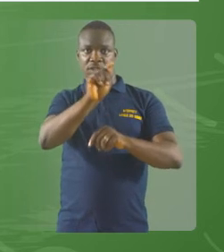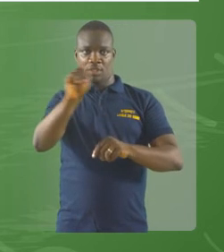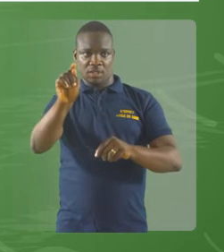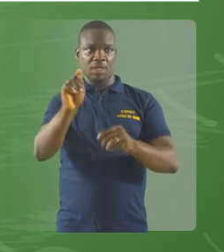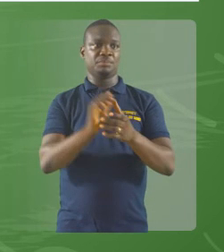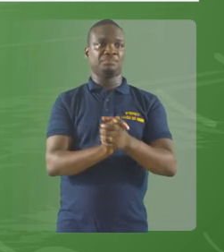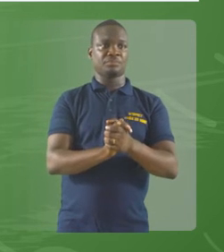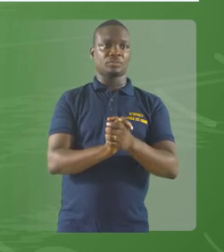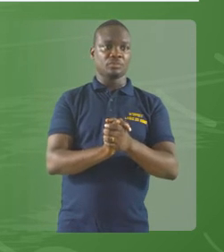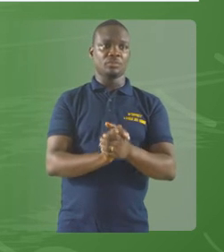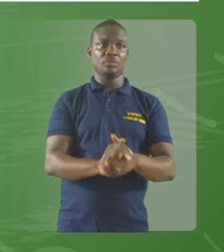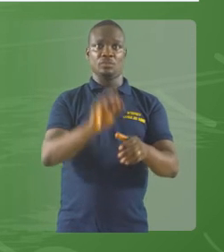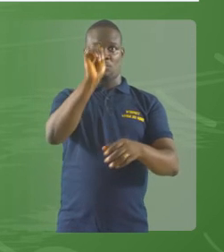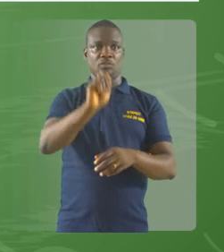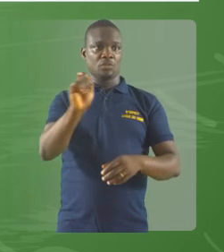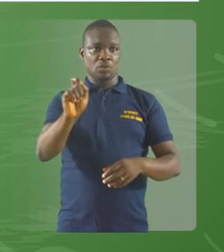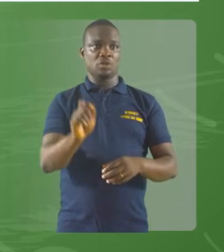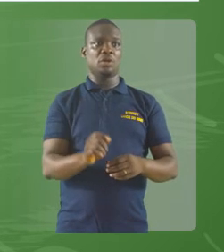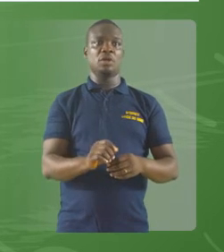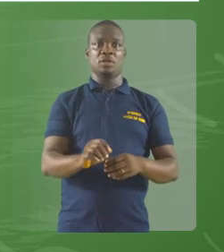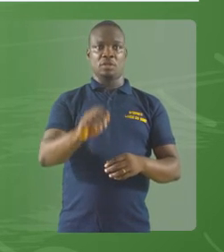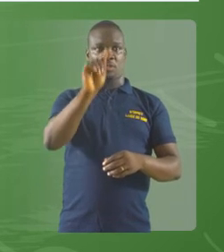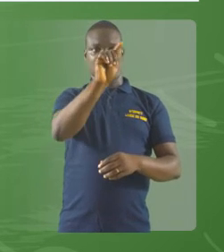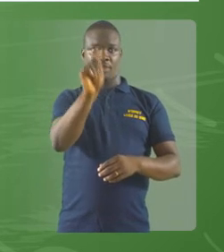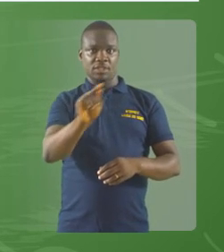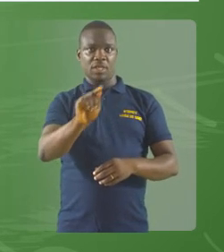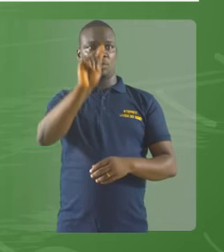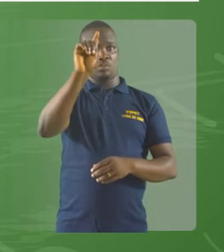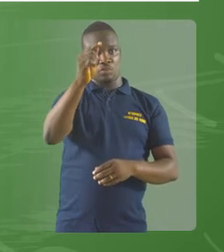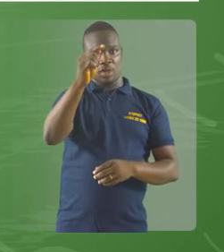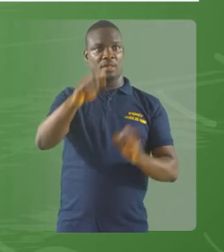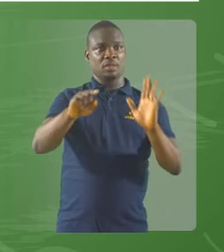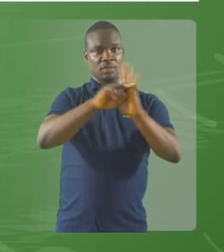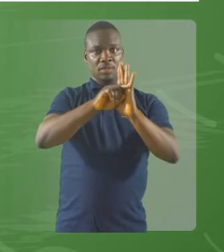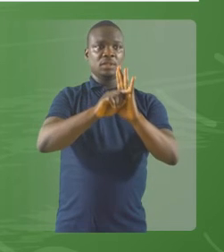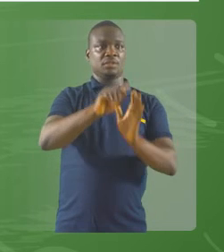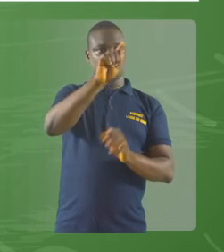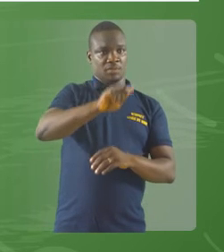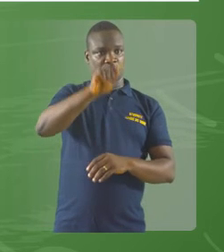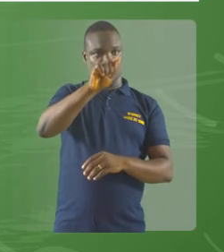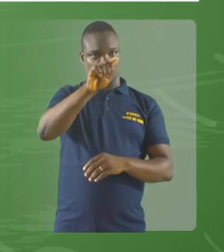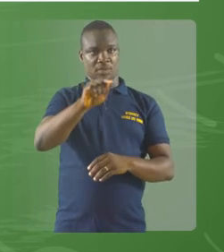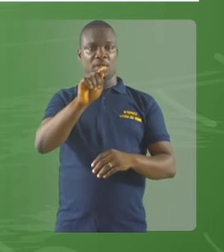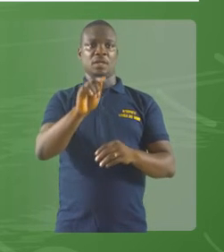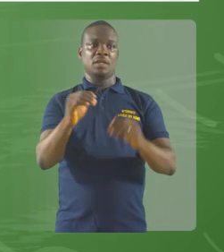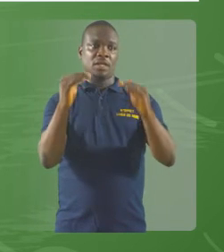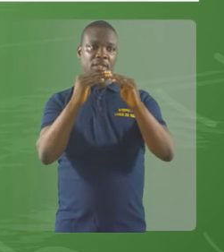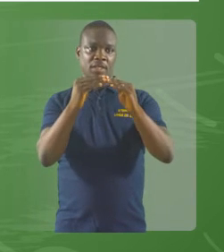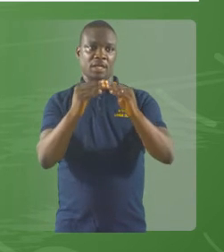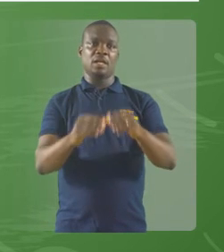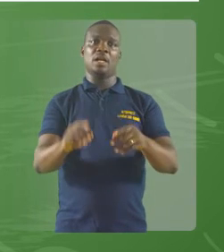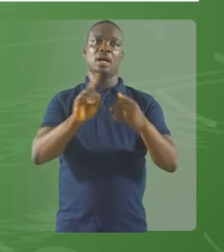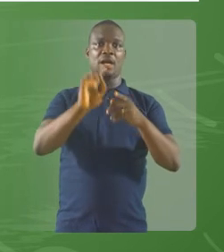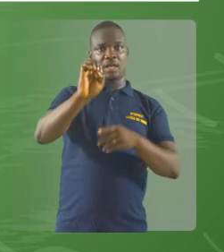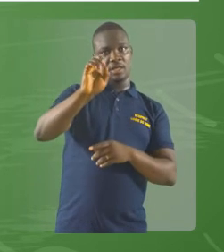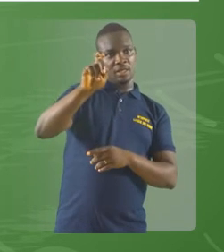z moins oméga étant égal à exponentielle de iθ, on va ramener le z moins oméga dans le second